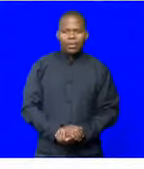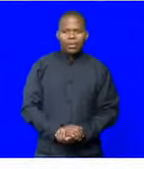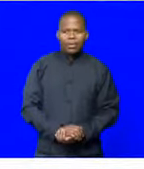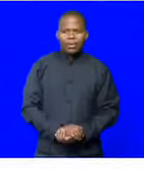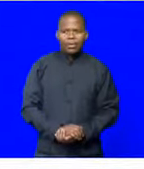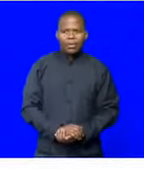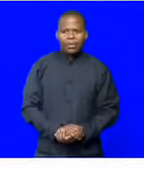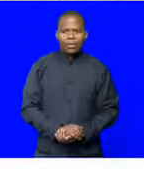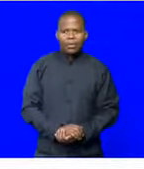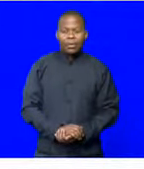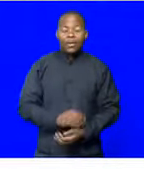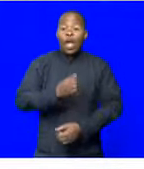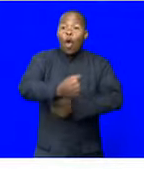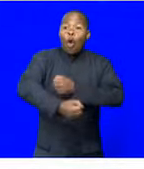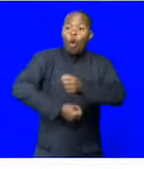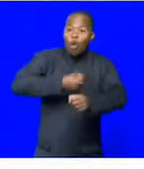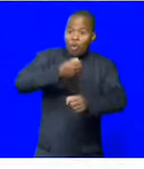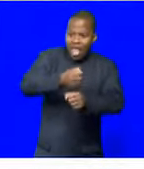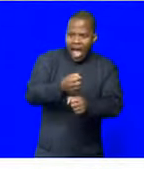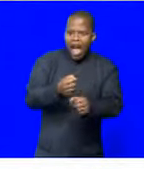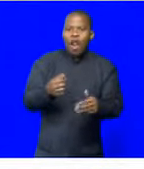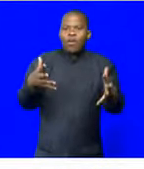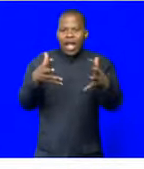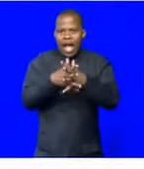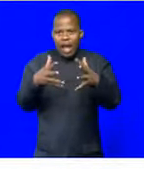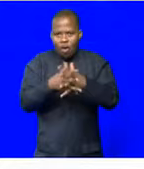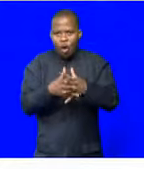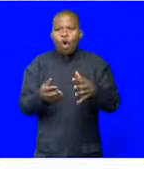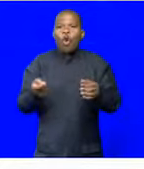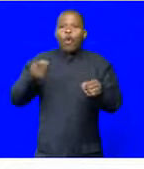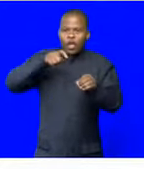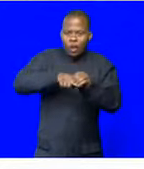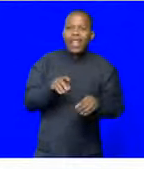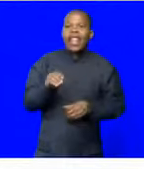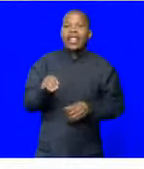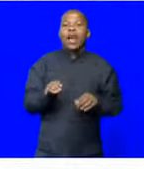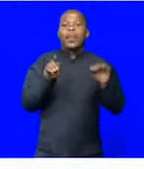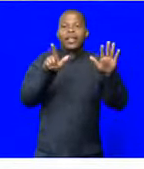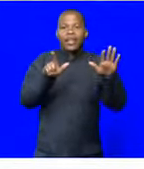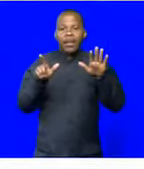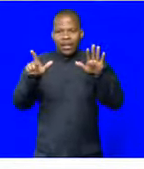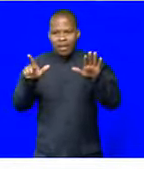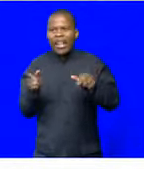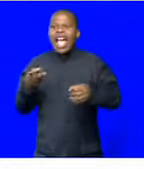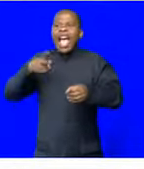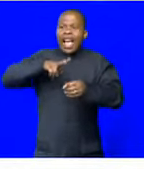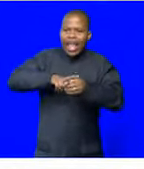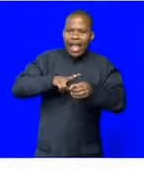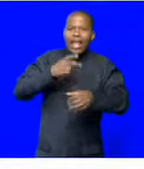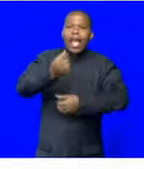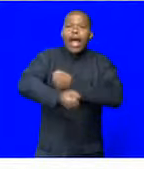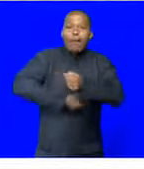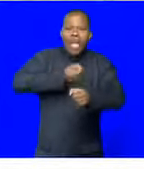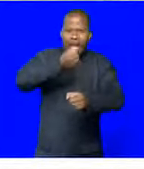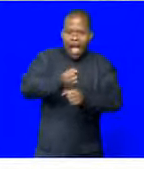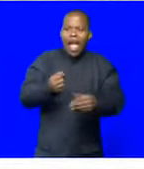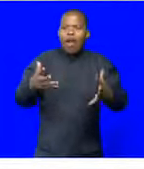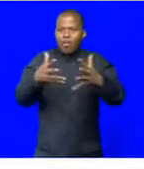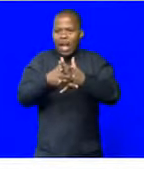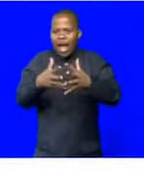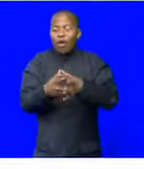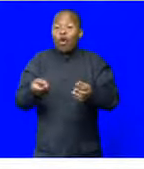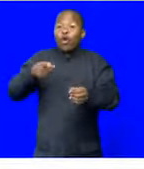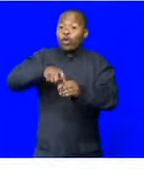Lomhlangano lonyaka bowukade uwemashumi lasikhombisa nesikhombisa kanti ngumhlangano lobanjwa njalo ngeminyaka.